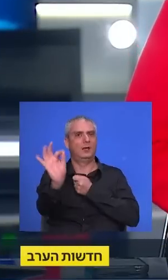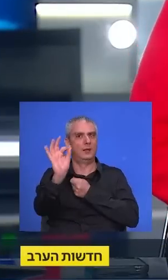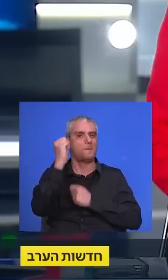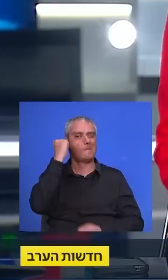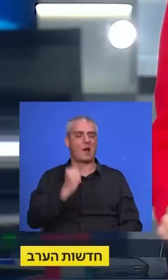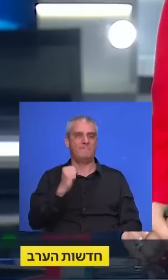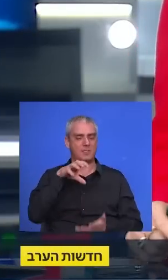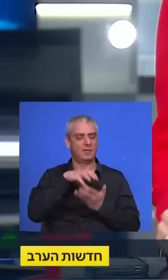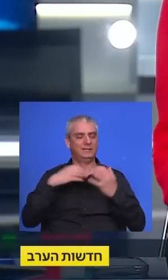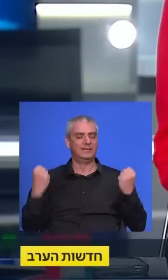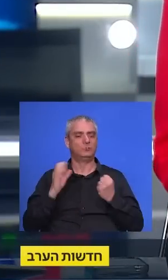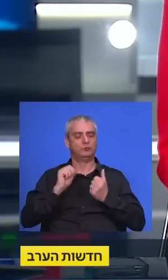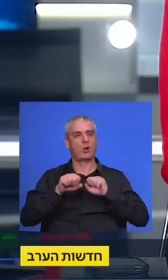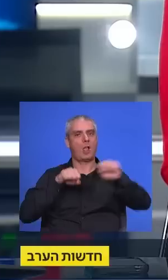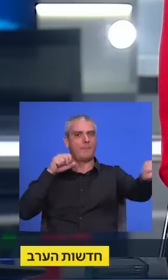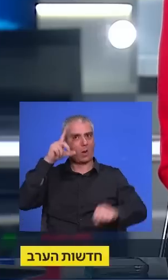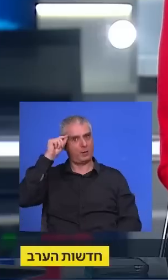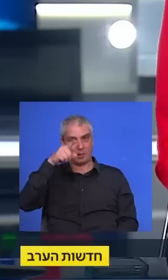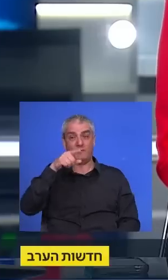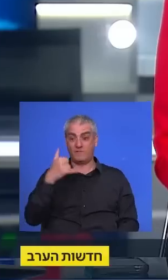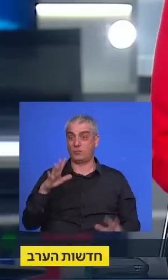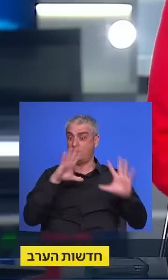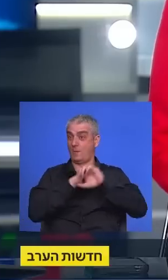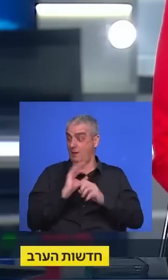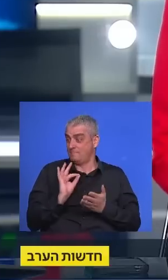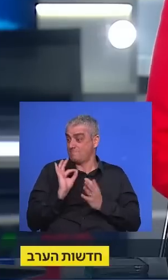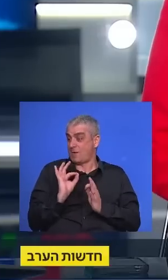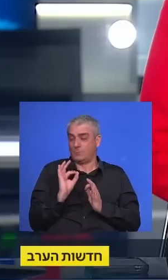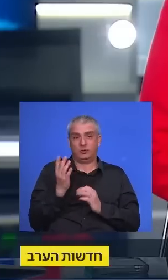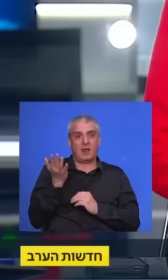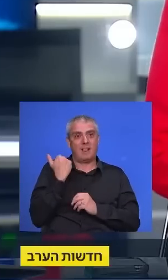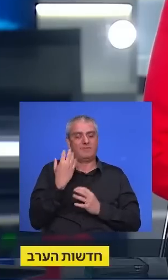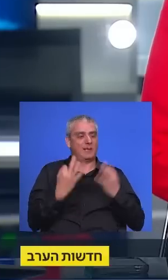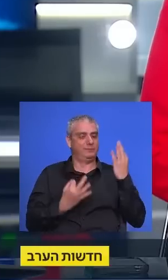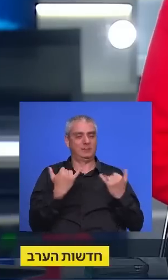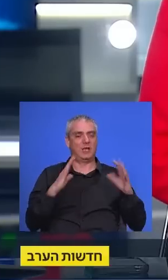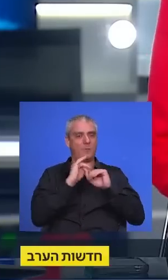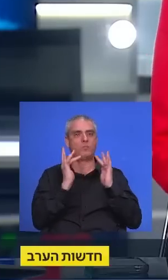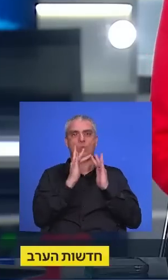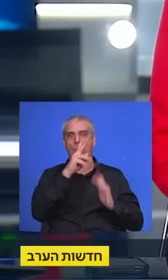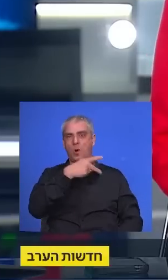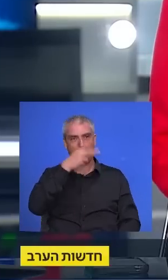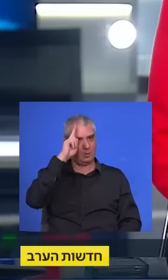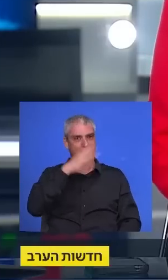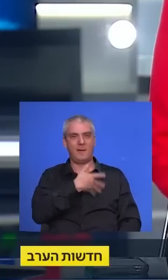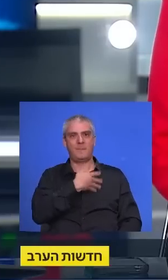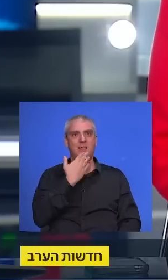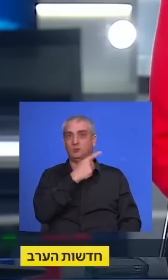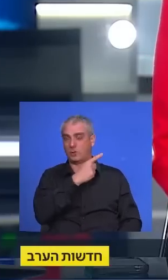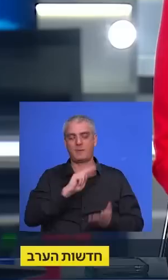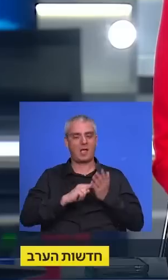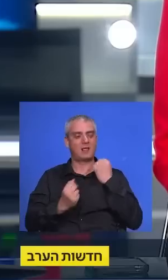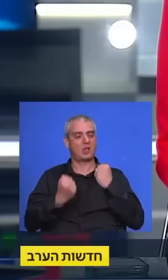של מתחם האימונים של הפועל תל אביב. זה קורה הלילה, ממש רגע לפני המשחק הערב מול ביתר ירושלים. חדר הכושר של